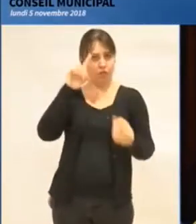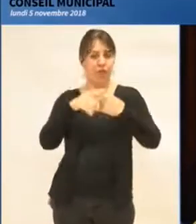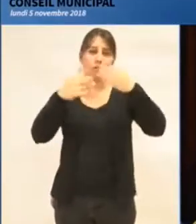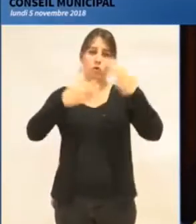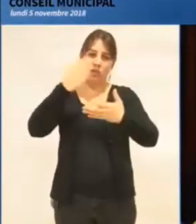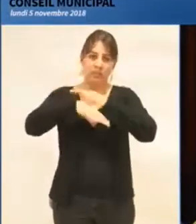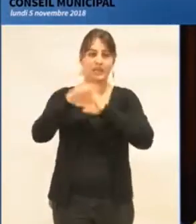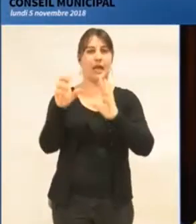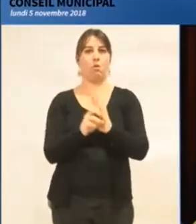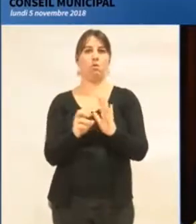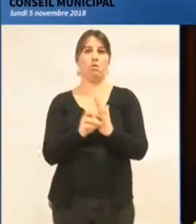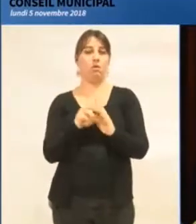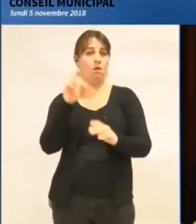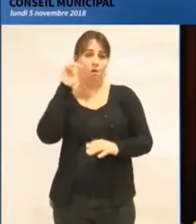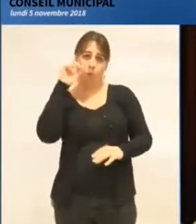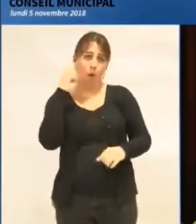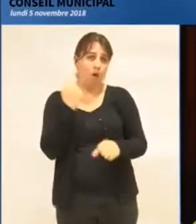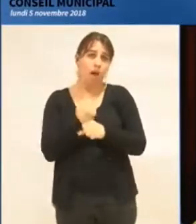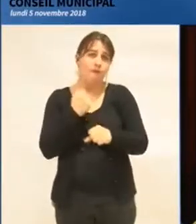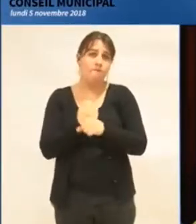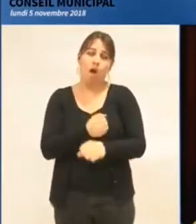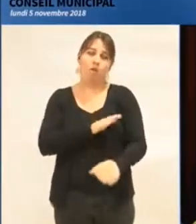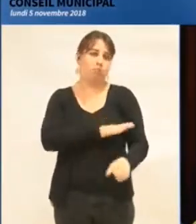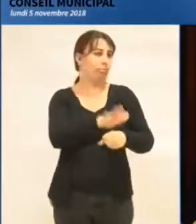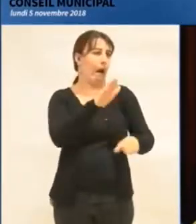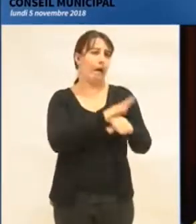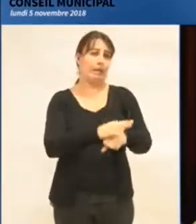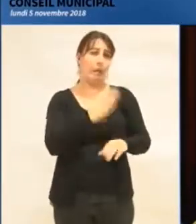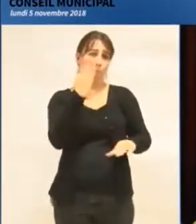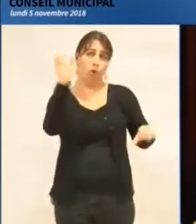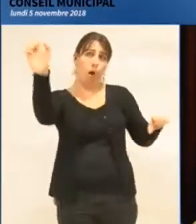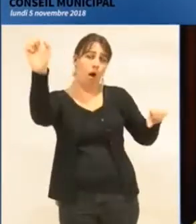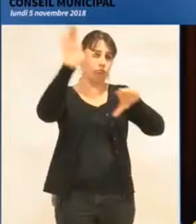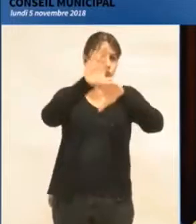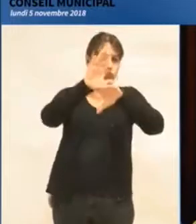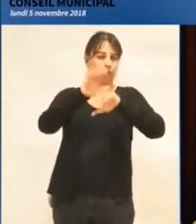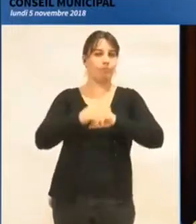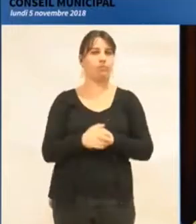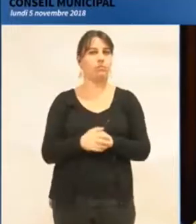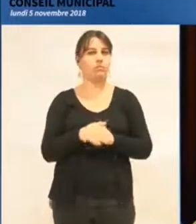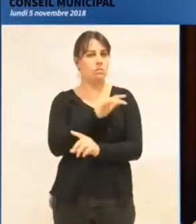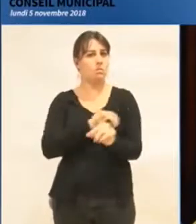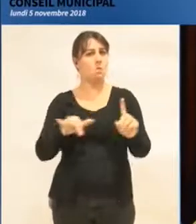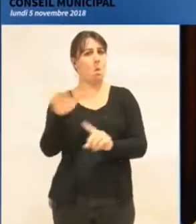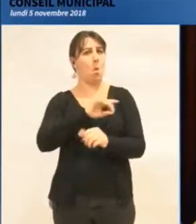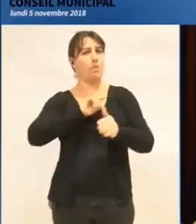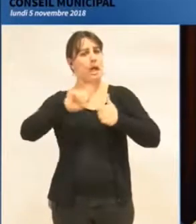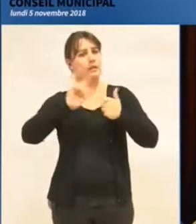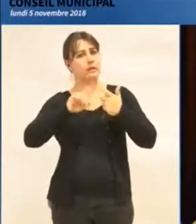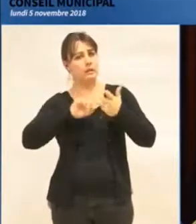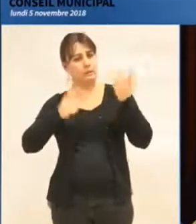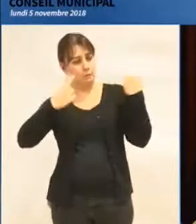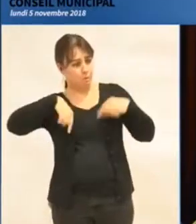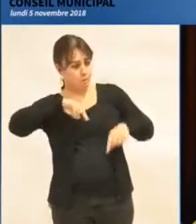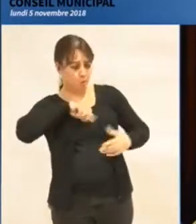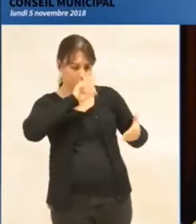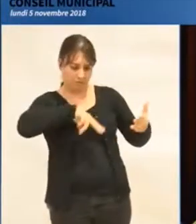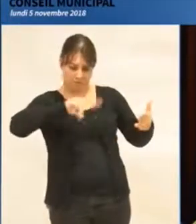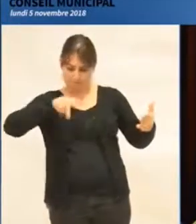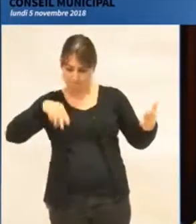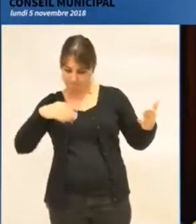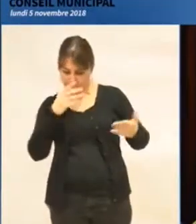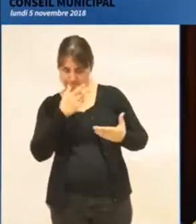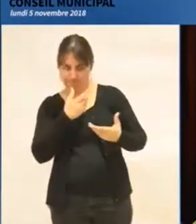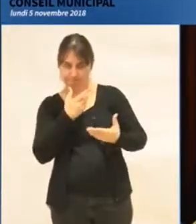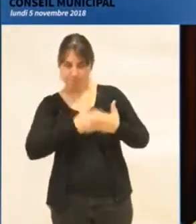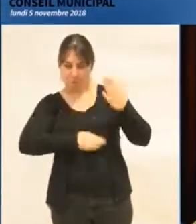Grenoble, sinon le travail ne sera pas suffisant. Tous ces éléments de contexte sont donc absents à nos yeux de votre